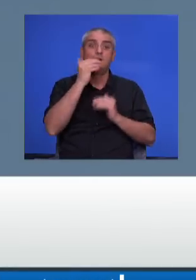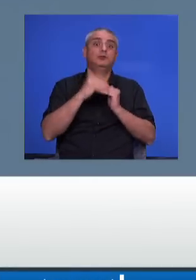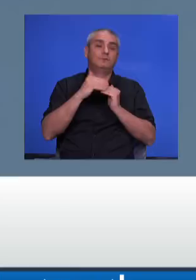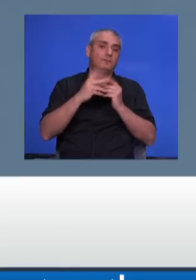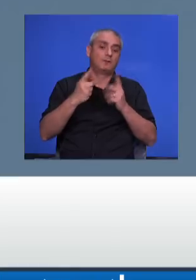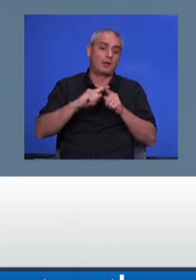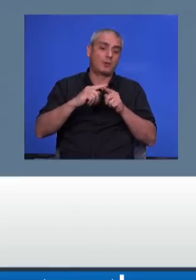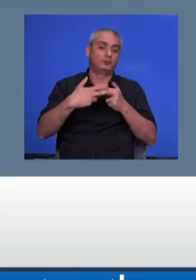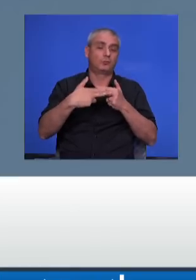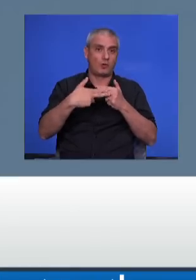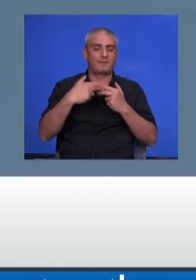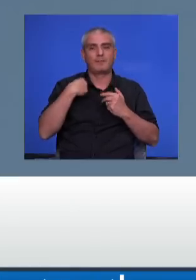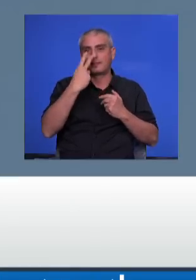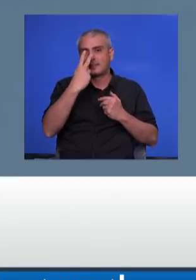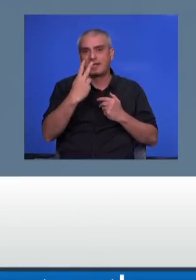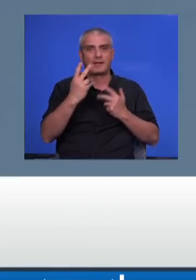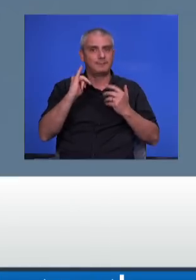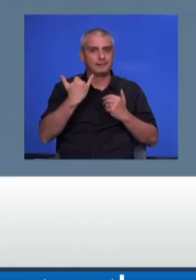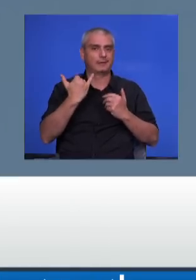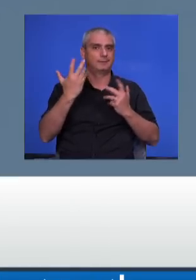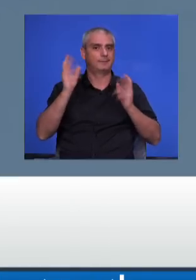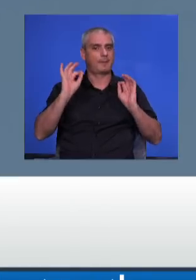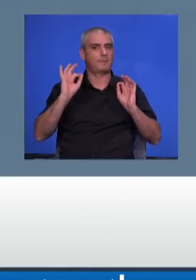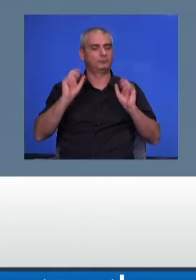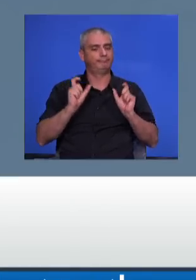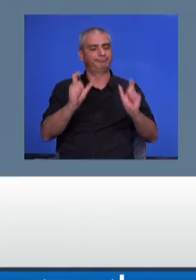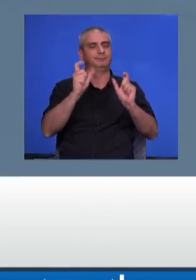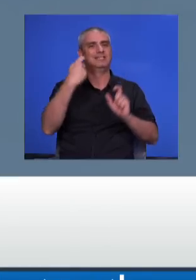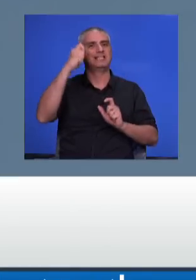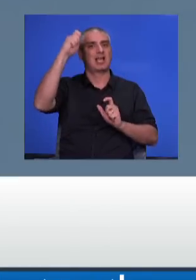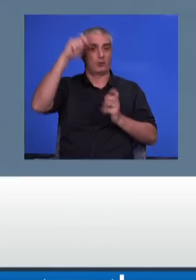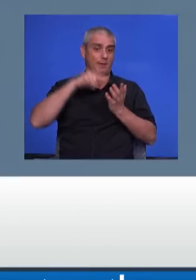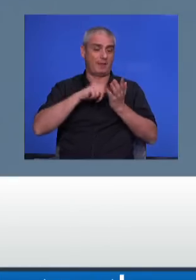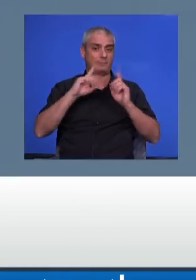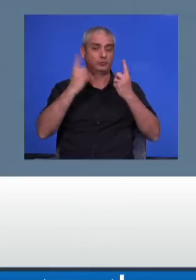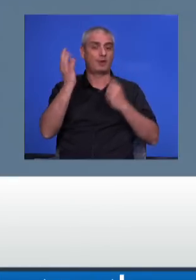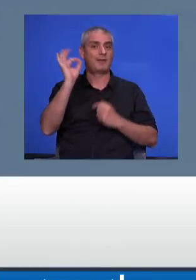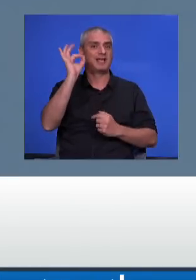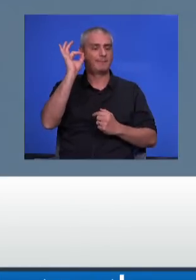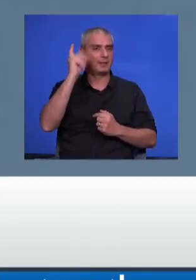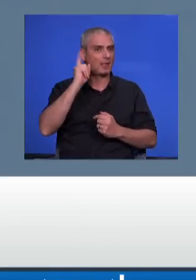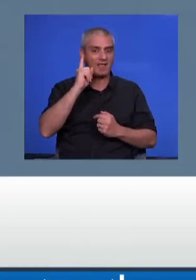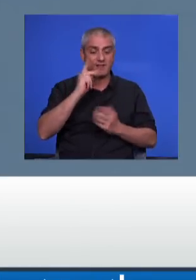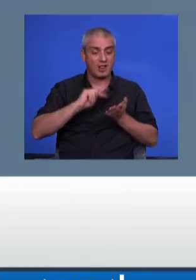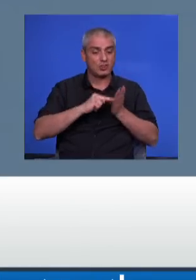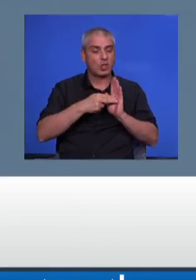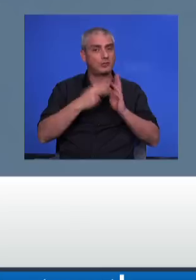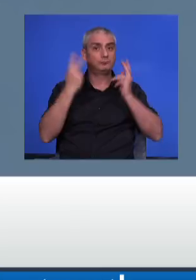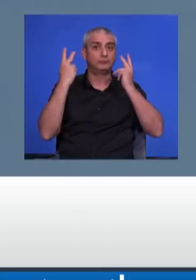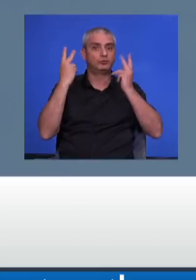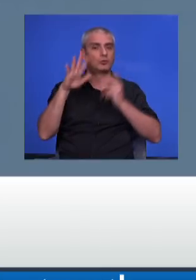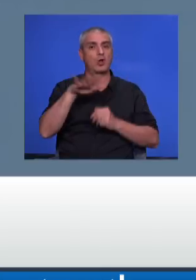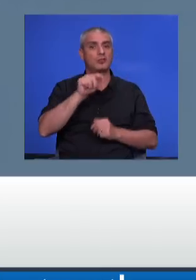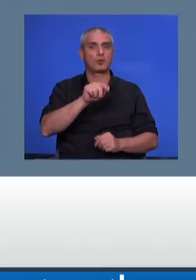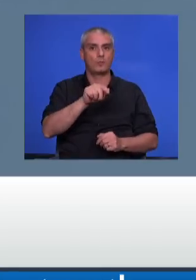בחודשים הקרובים, נראה ממש בלימה של ההתייקרויות בגלל מה שקורה עם הריבית, אבל את התוכניות המשמעותיות בתחומים